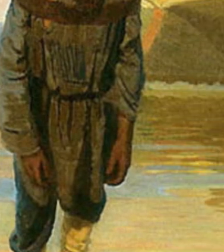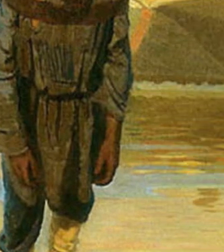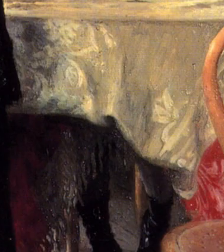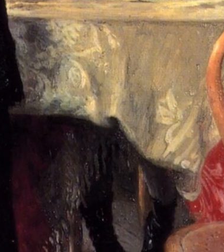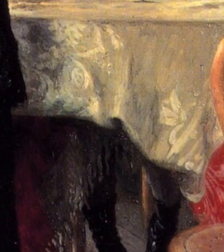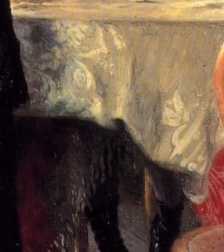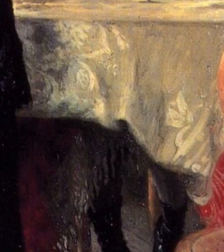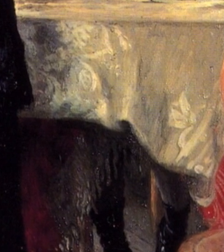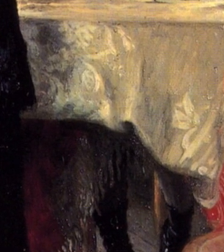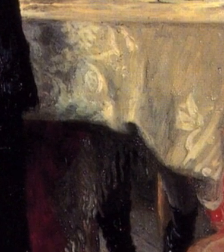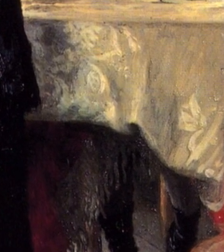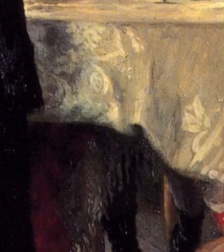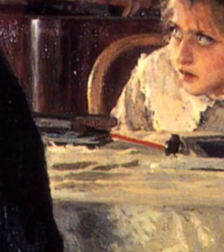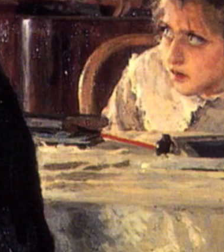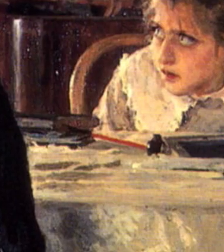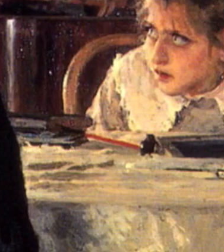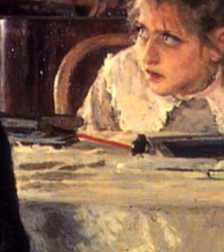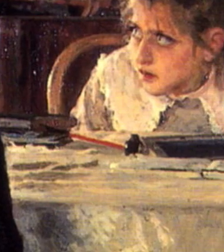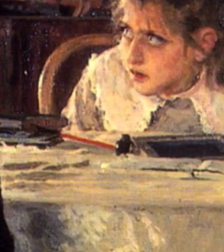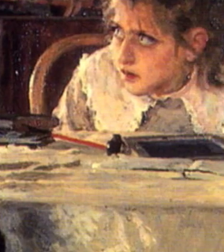«Не ждали»,